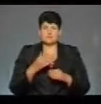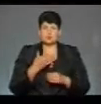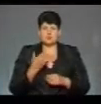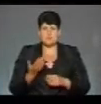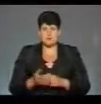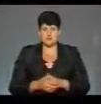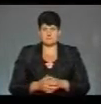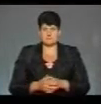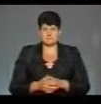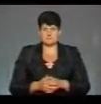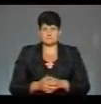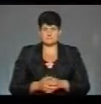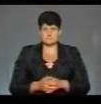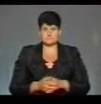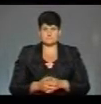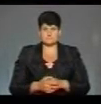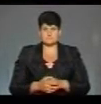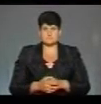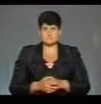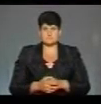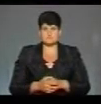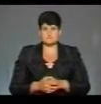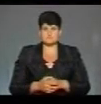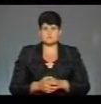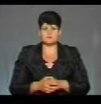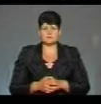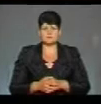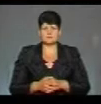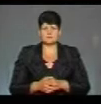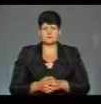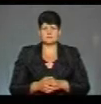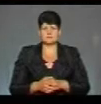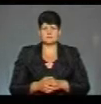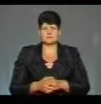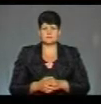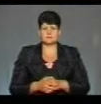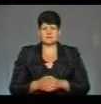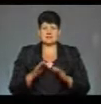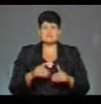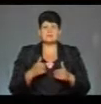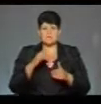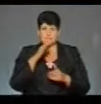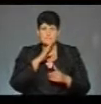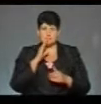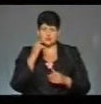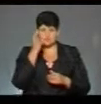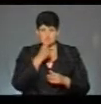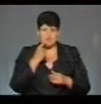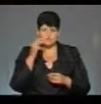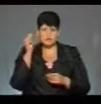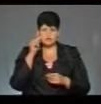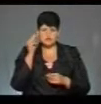Світлана Лазорик, Оксана Галіяш. Новини на Суспільному. Тернопіль. Звернень батьків щодо індивідуального